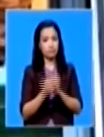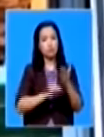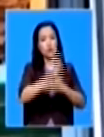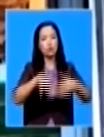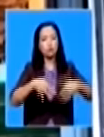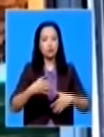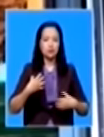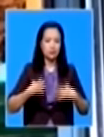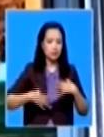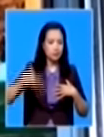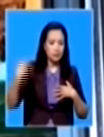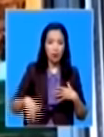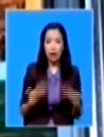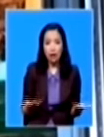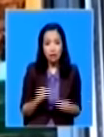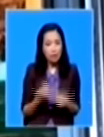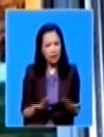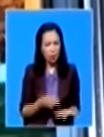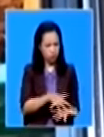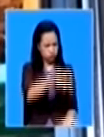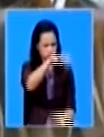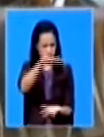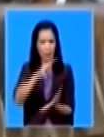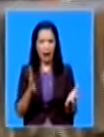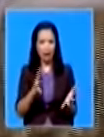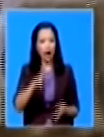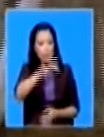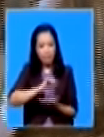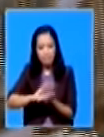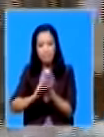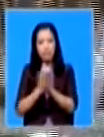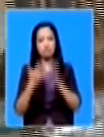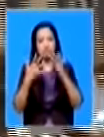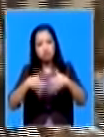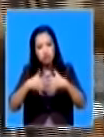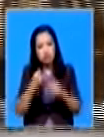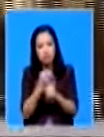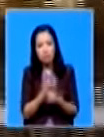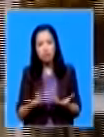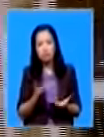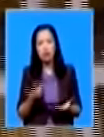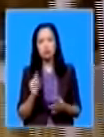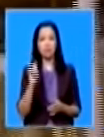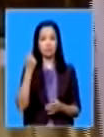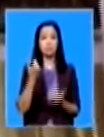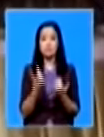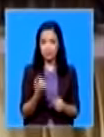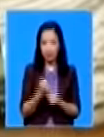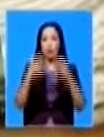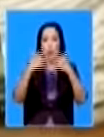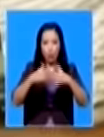นก็เดือดร้อนทำยังไงของที่เรามีอยู่เยอะๆเนี่ยมันจะมีมูลค่าก็นำมาสู่การผลิตในประเทศอันนี้เราก็กำลังสร้างโรงง